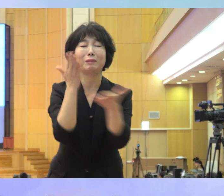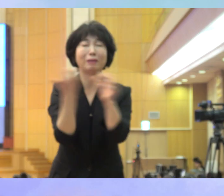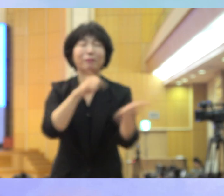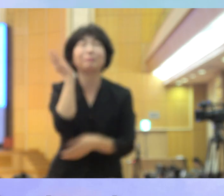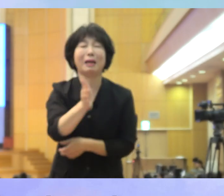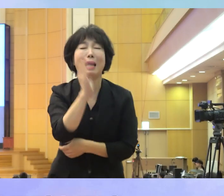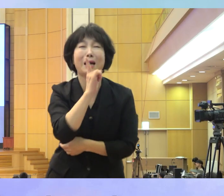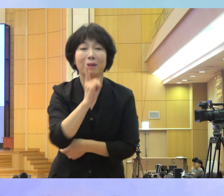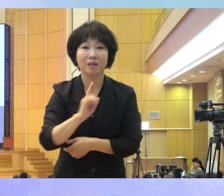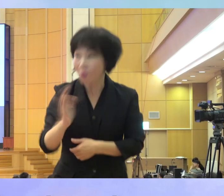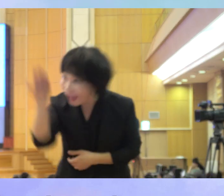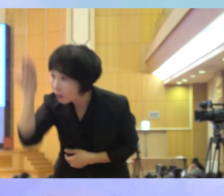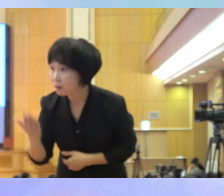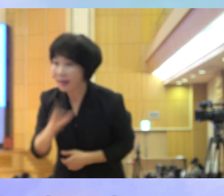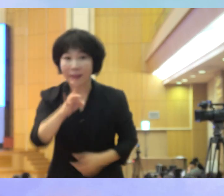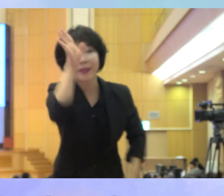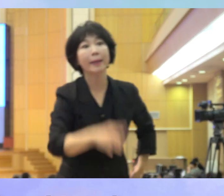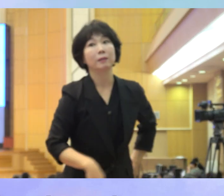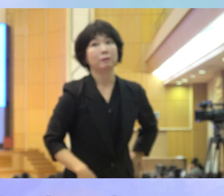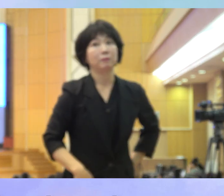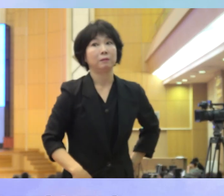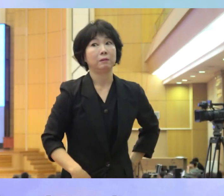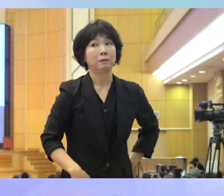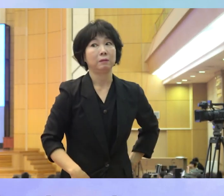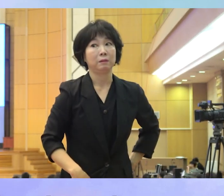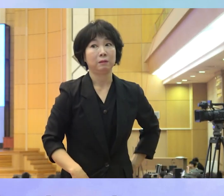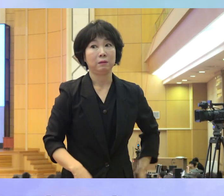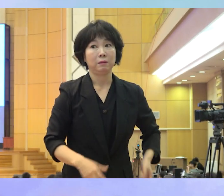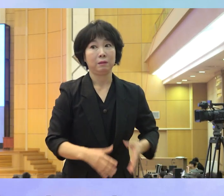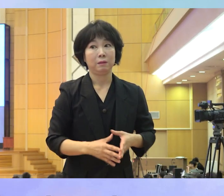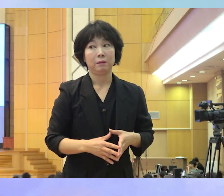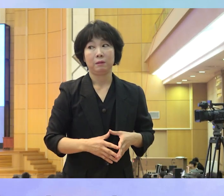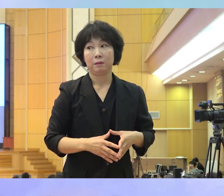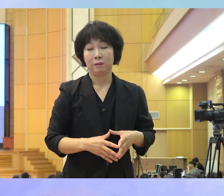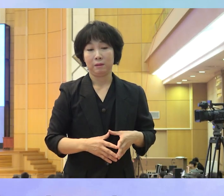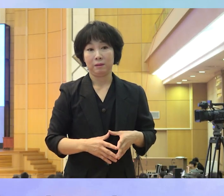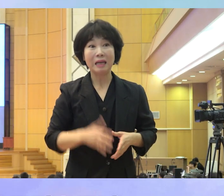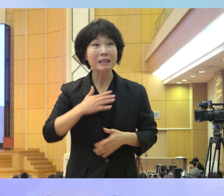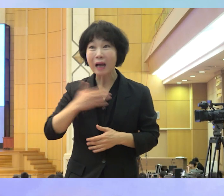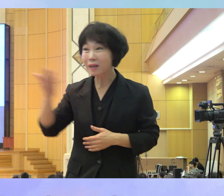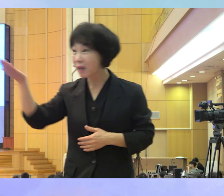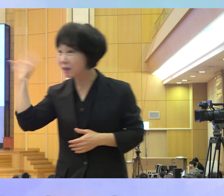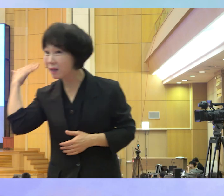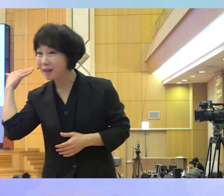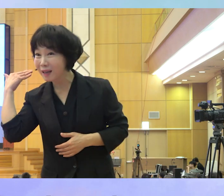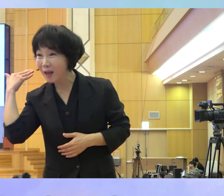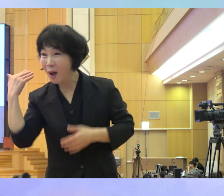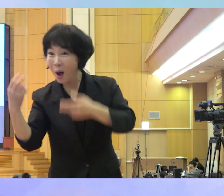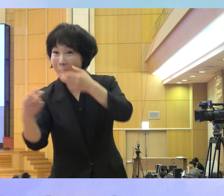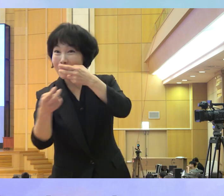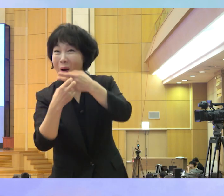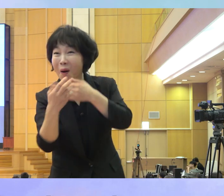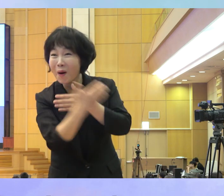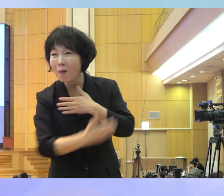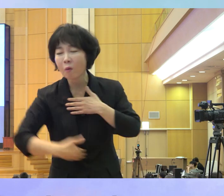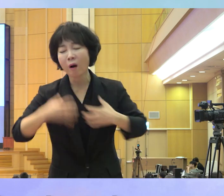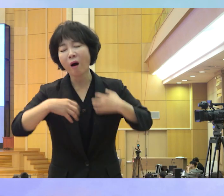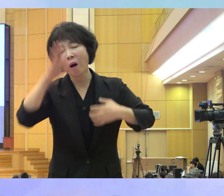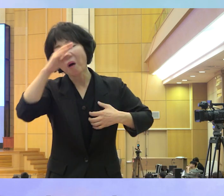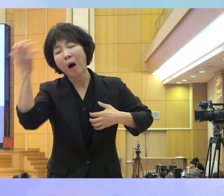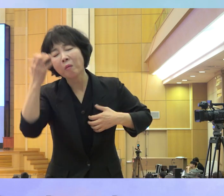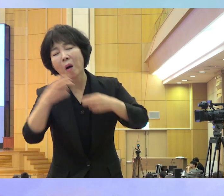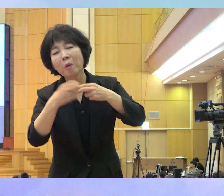예. 제가 병원에 신방을 이렇게 가보면 막 어떤